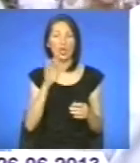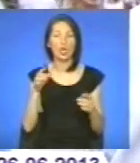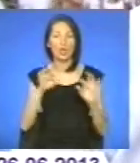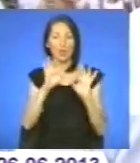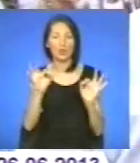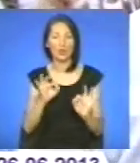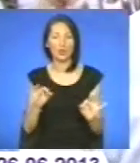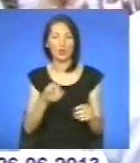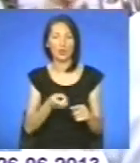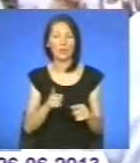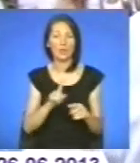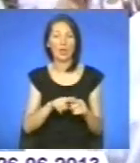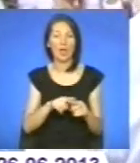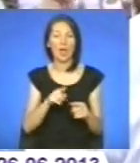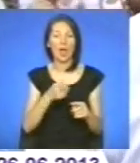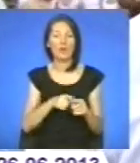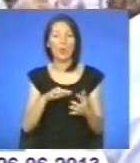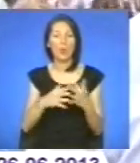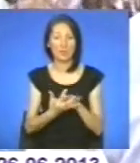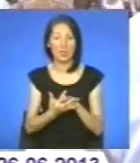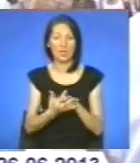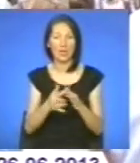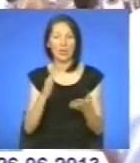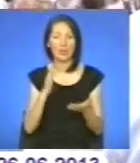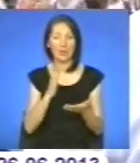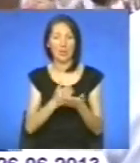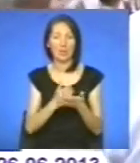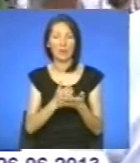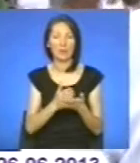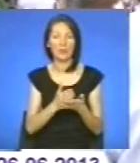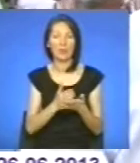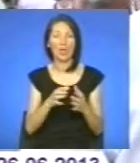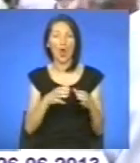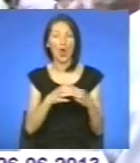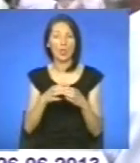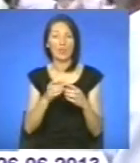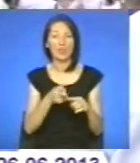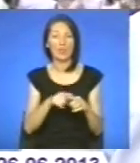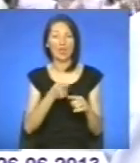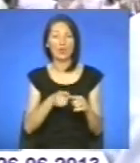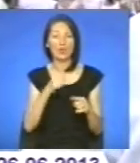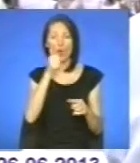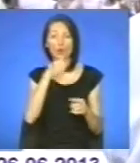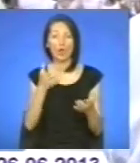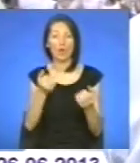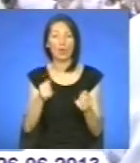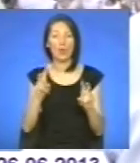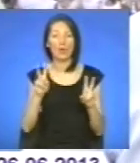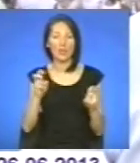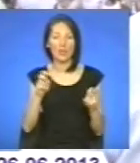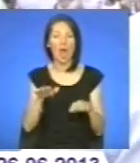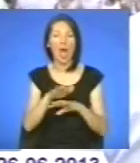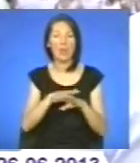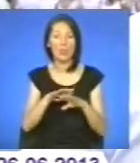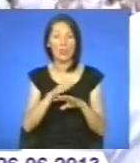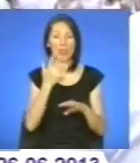культурного значення, тому в цьому селі, в Сільській Раді, є село Мироведа, є колектив, який в цьому році отримав звання народного. Як